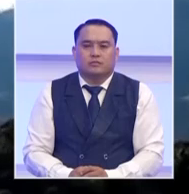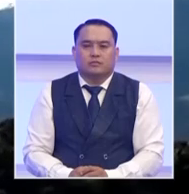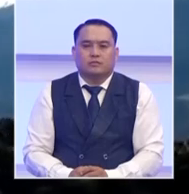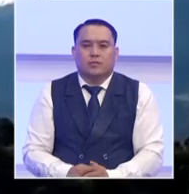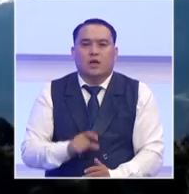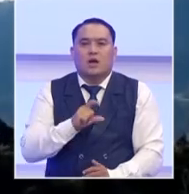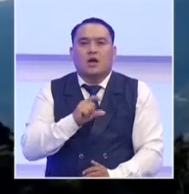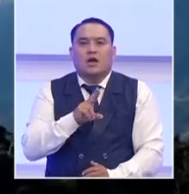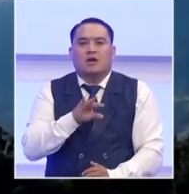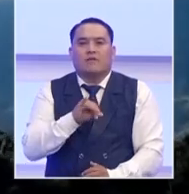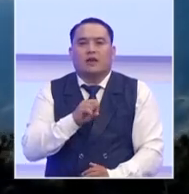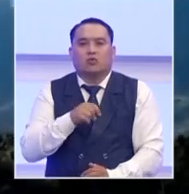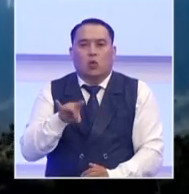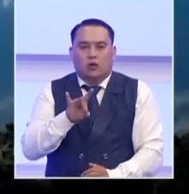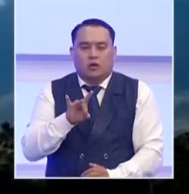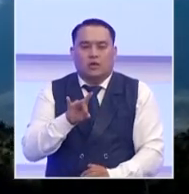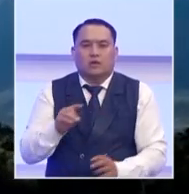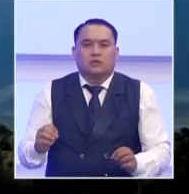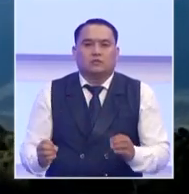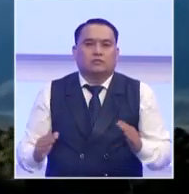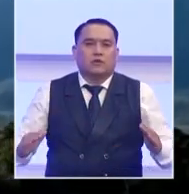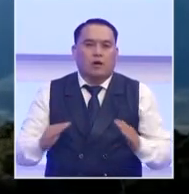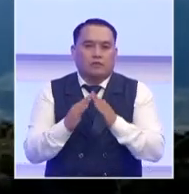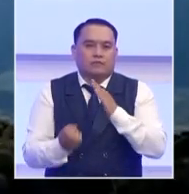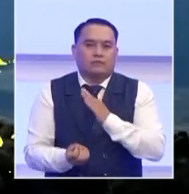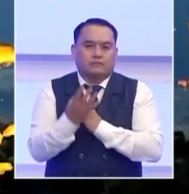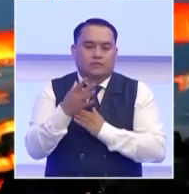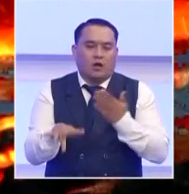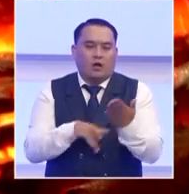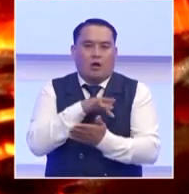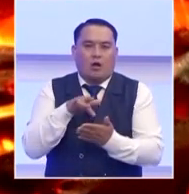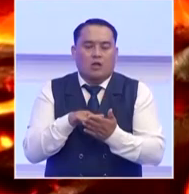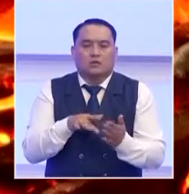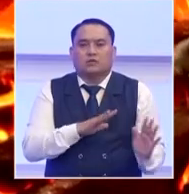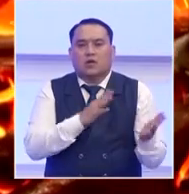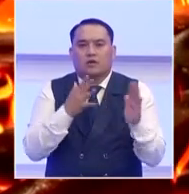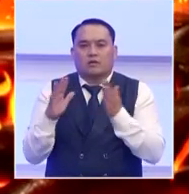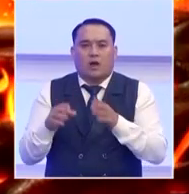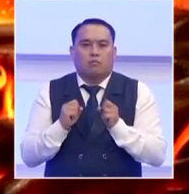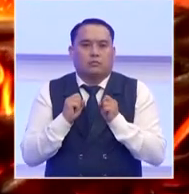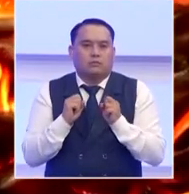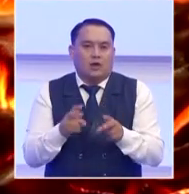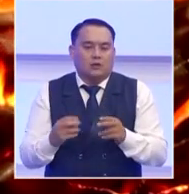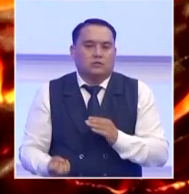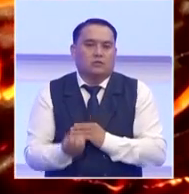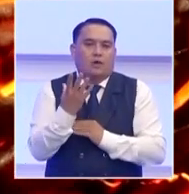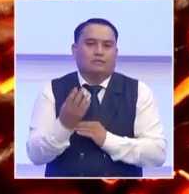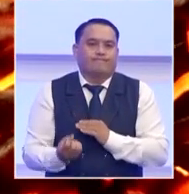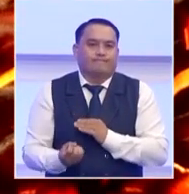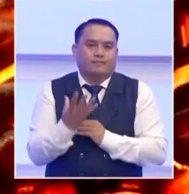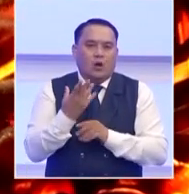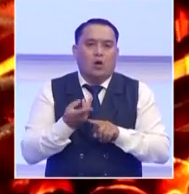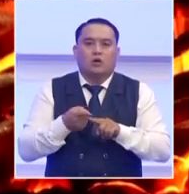Эквадорда Сангай жанартауы атқылап жатыр. Табиғат апаты елдің 16 қаласы мен орманды жерлеріне қауіп төндіріп тұр. Жанартау Ант тауының